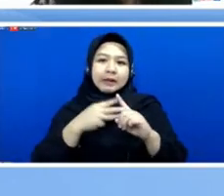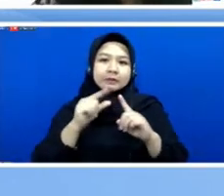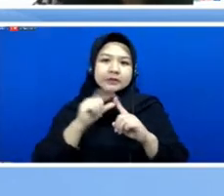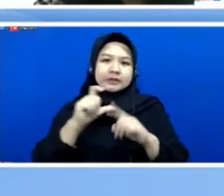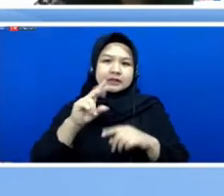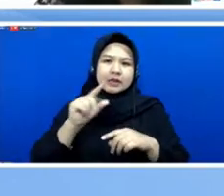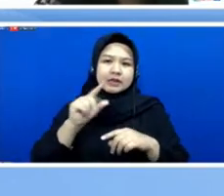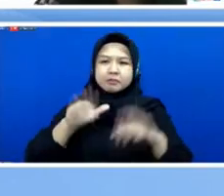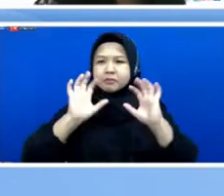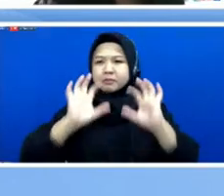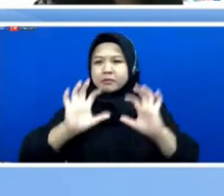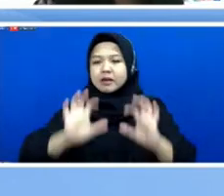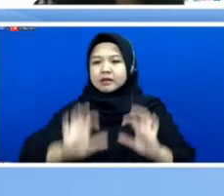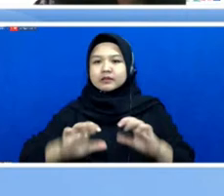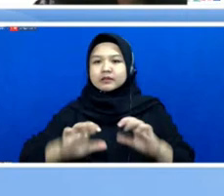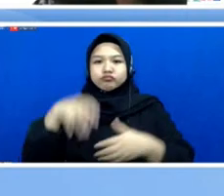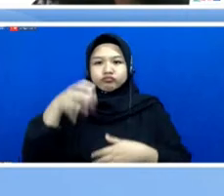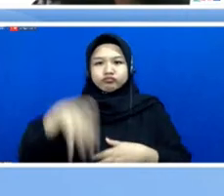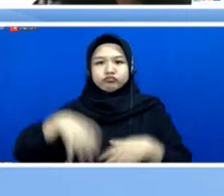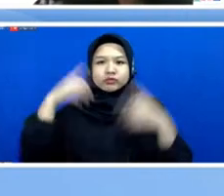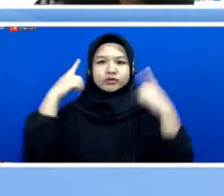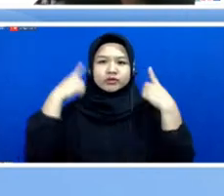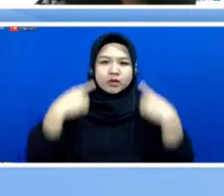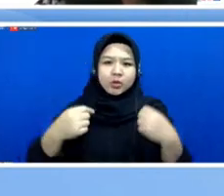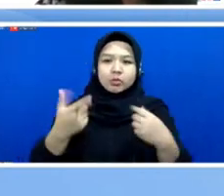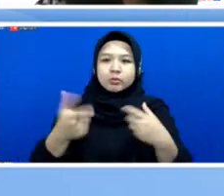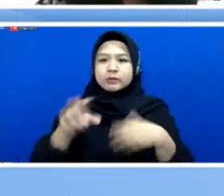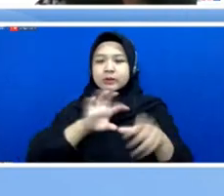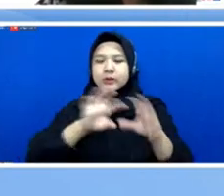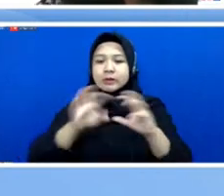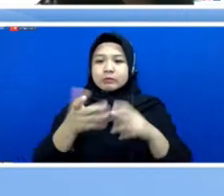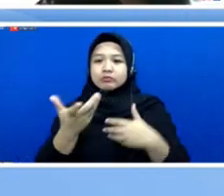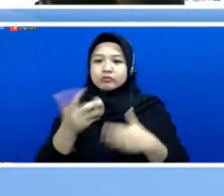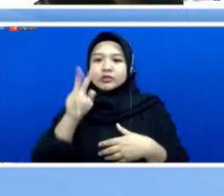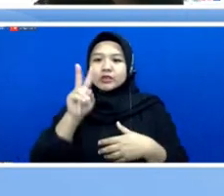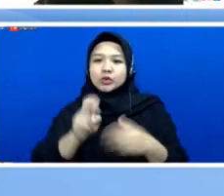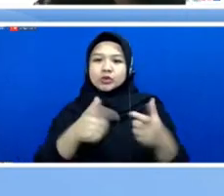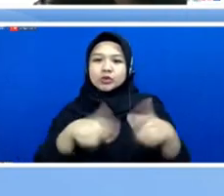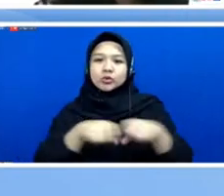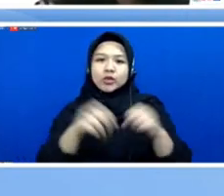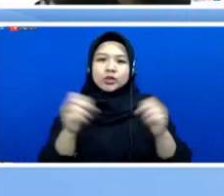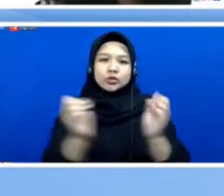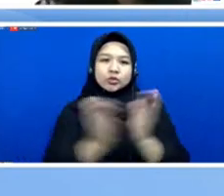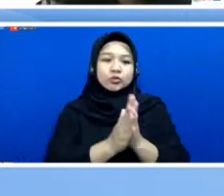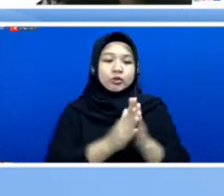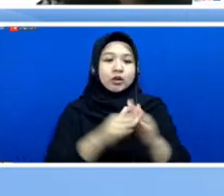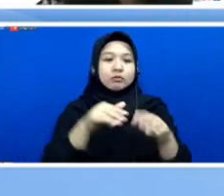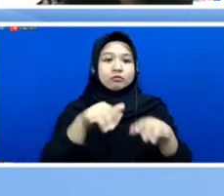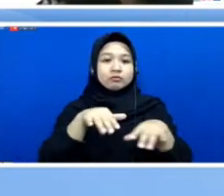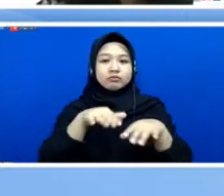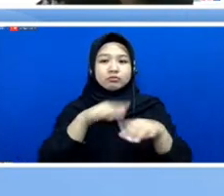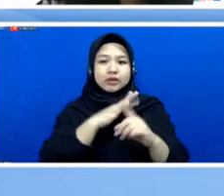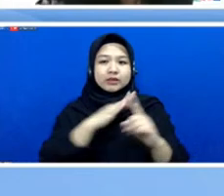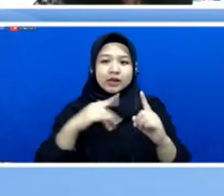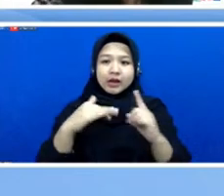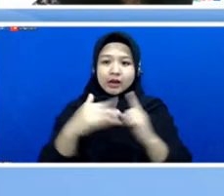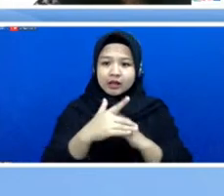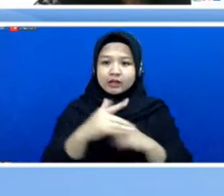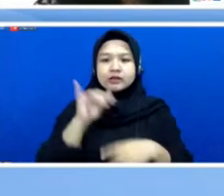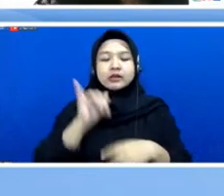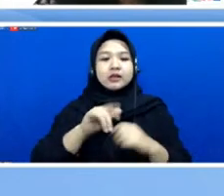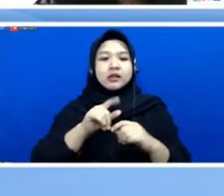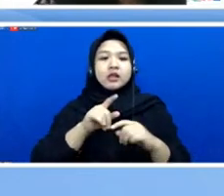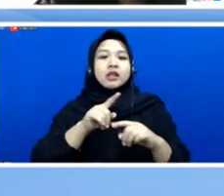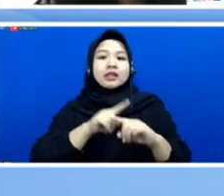Jawa. Baiklah, mungkin ada isu bahwa lab disesuaikan dengan jumlah populasi, gitu ya. Lab PCR disesuaikan dengan jumlah populasi.